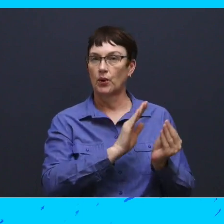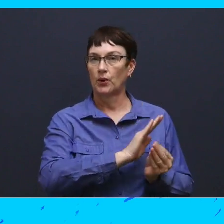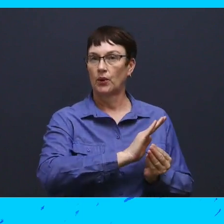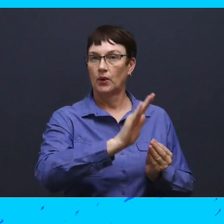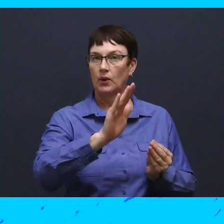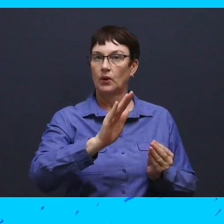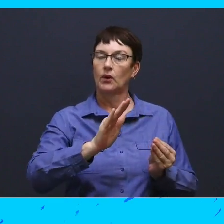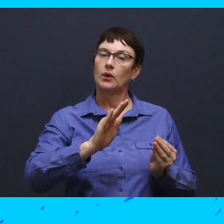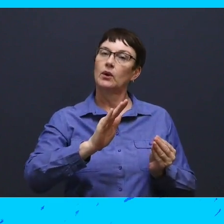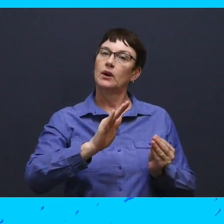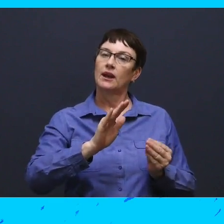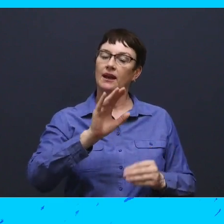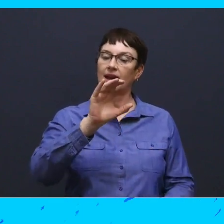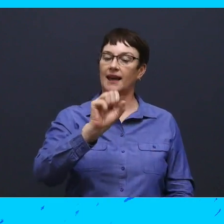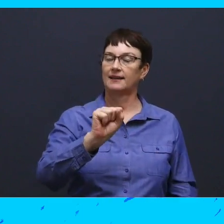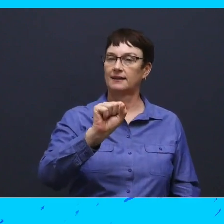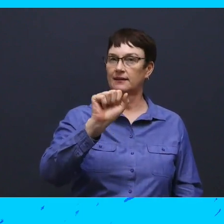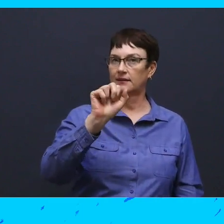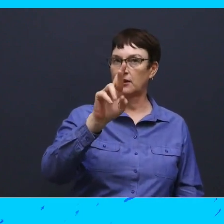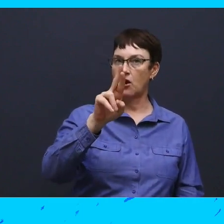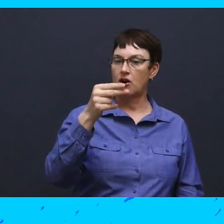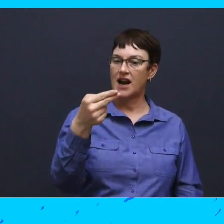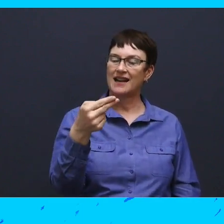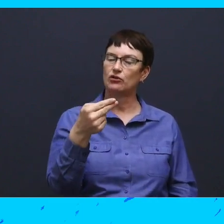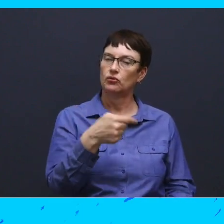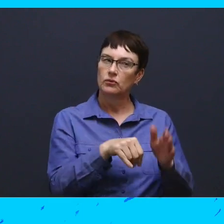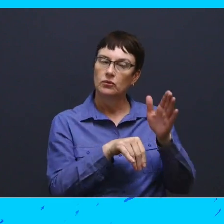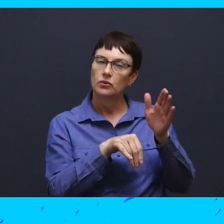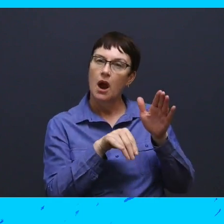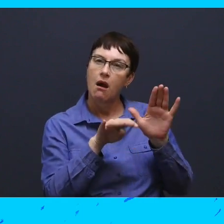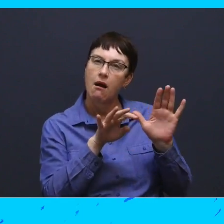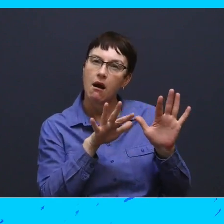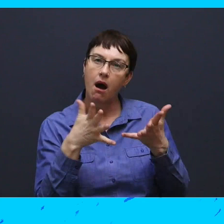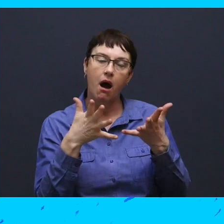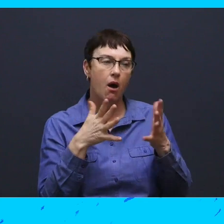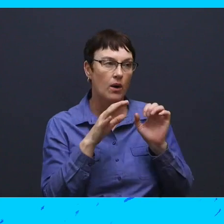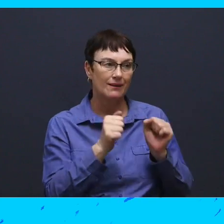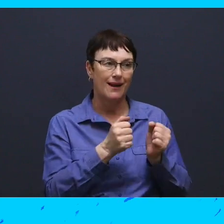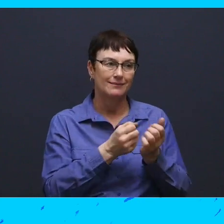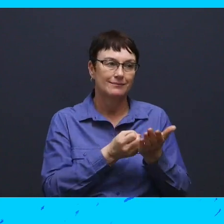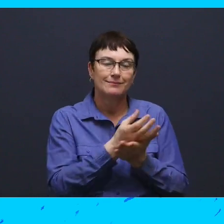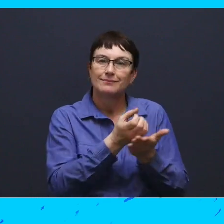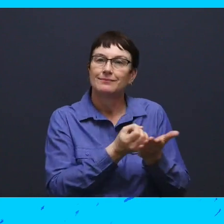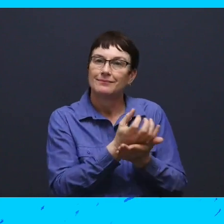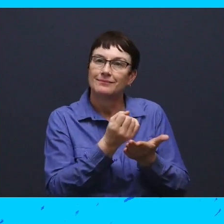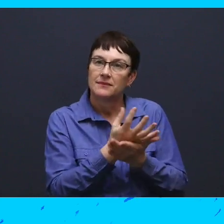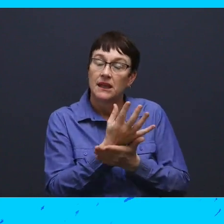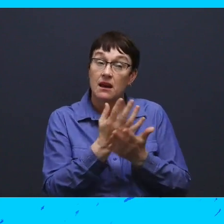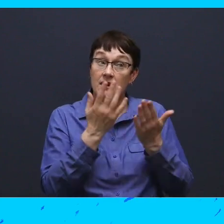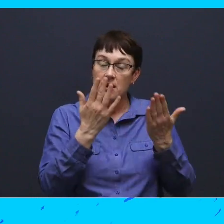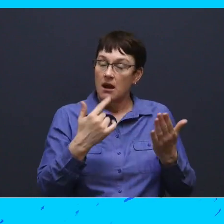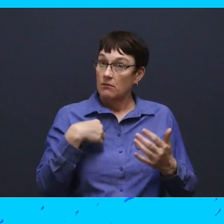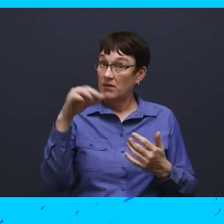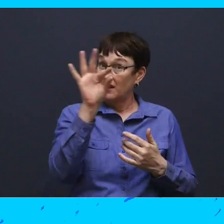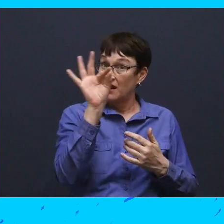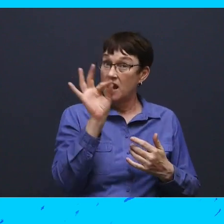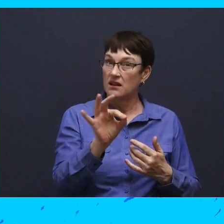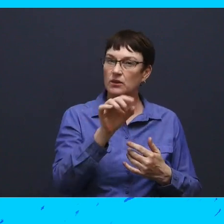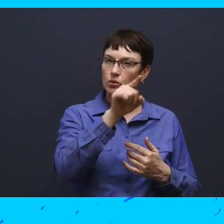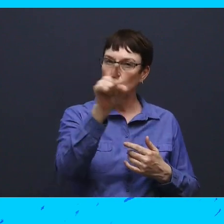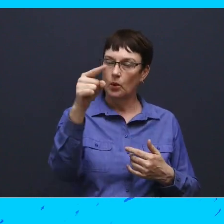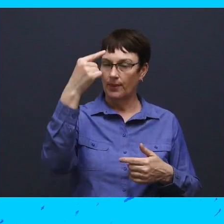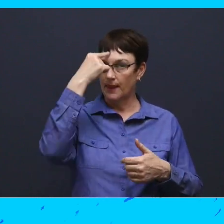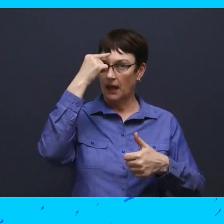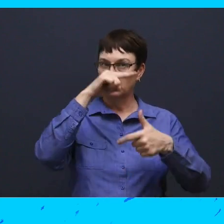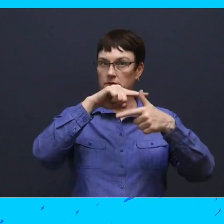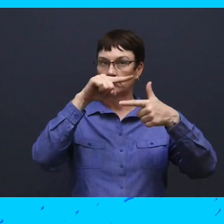quelle méthode est la plus importante pour promouvoir la santé reproductive et